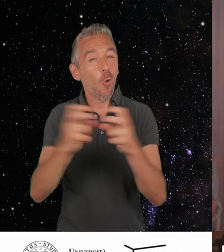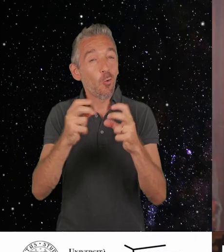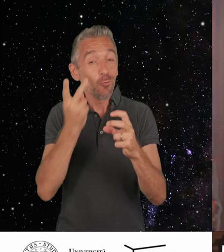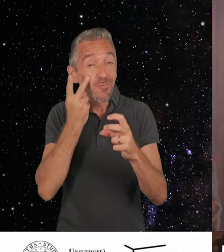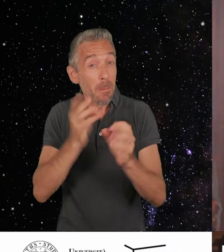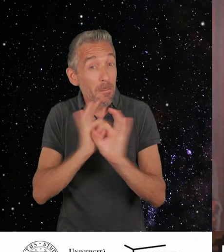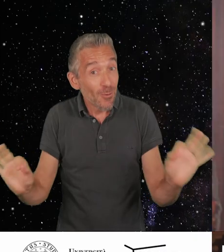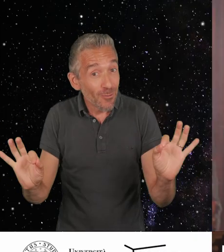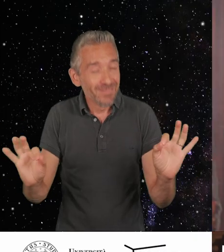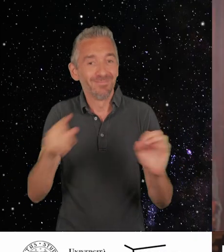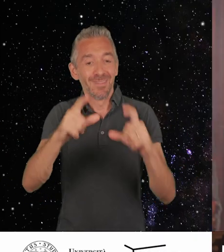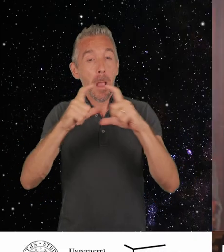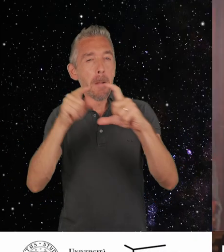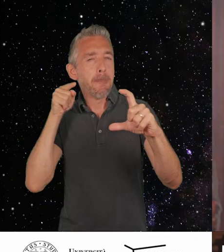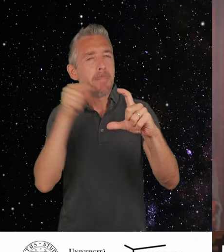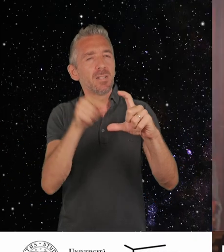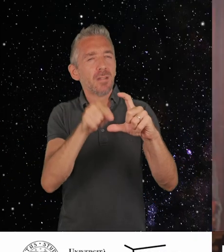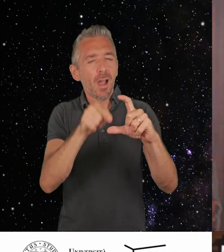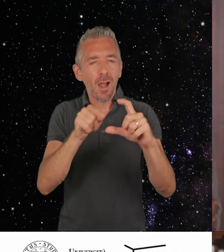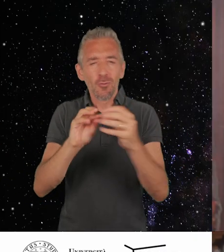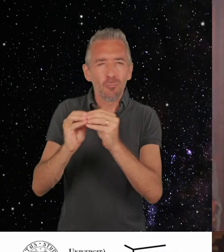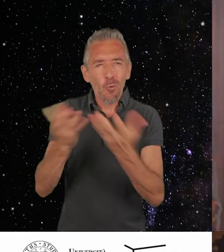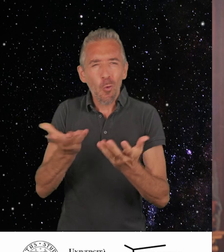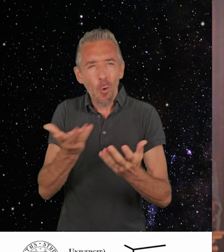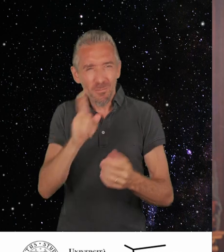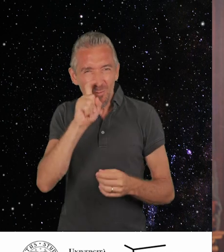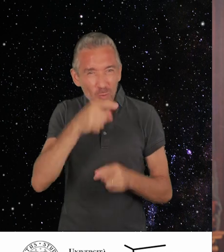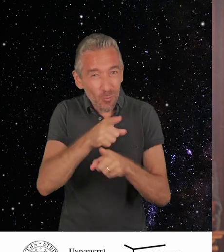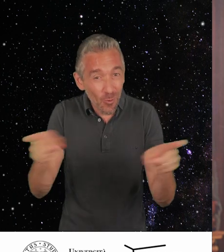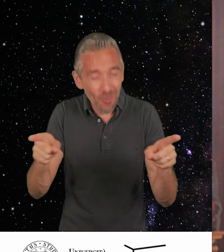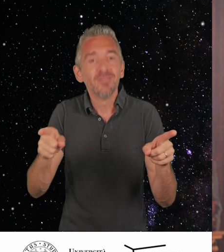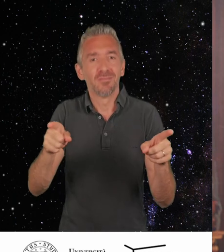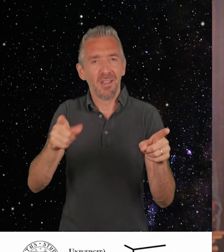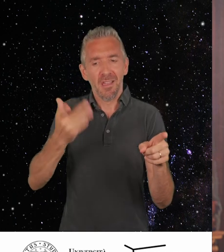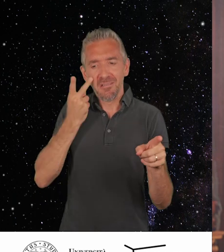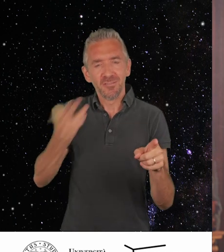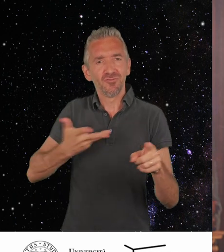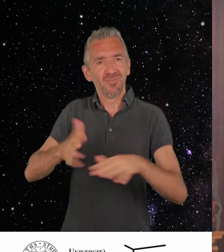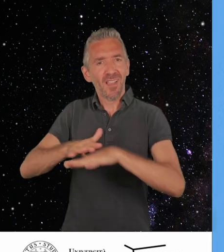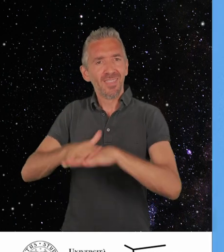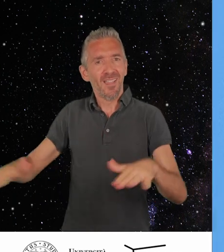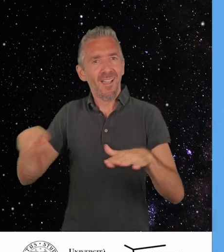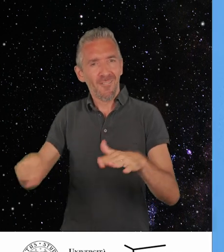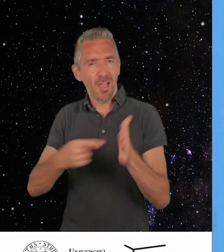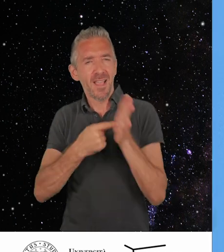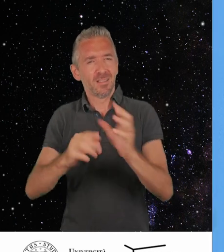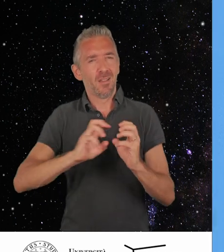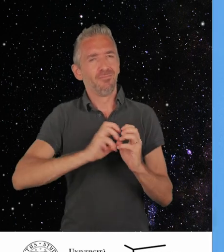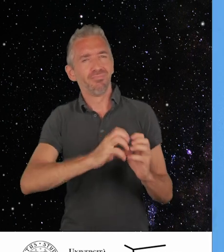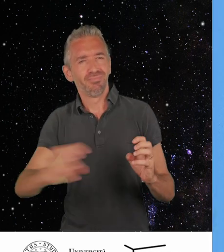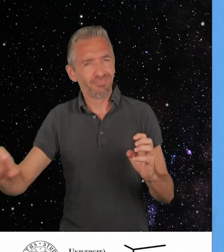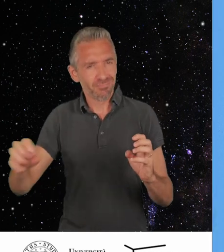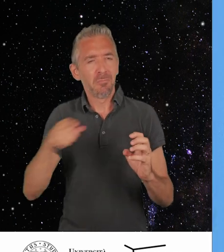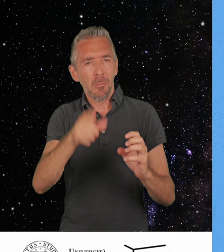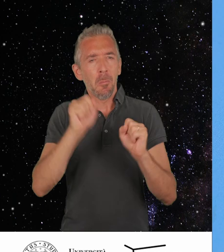Siete pronti allo scontro? Siete curiosi di sapere come è fatto questo bersaglio? Bene, sul tavolo ne trovate diversi esempi.